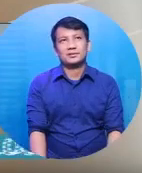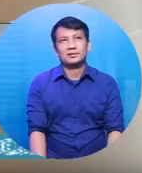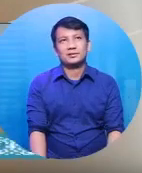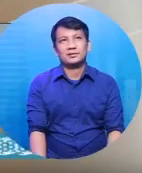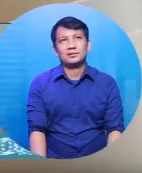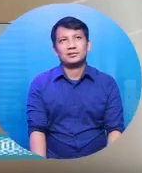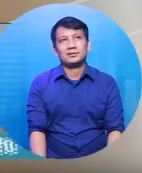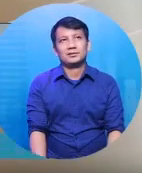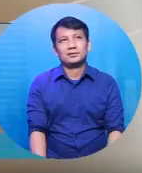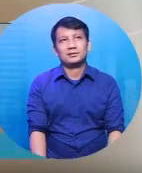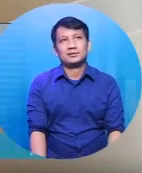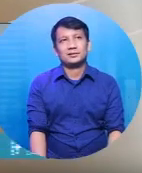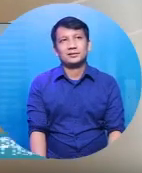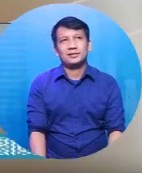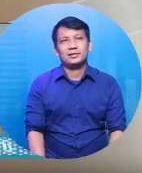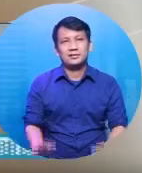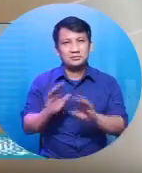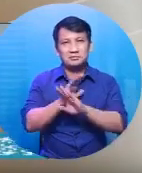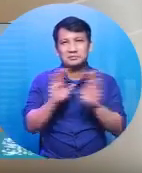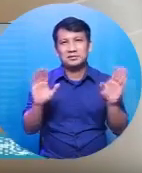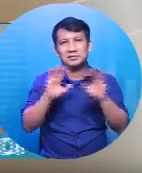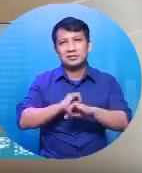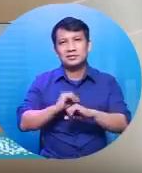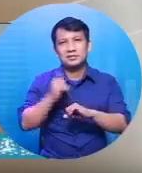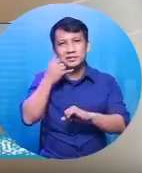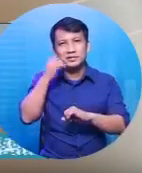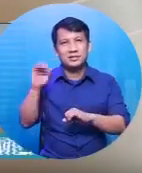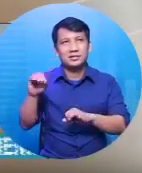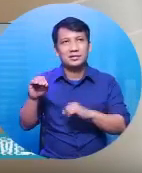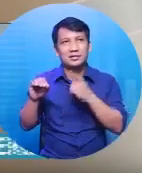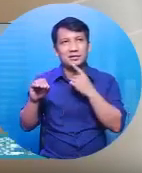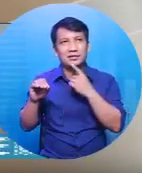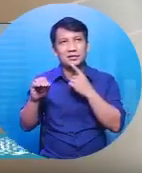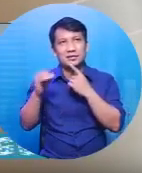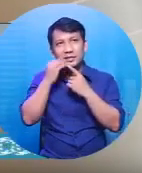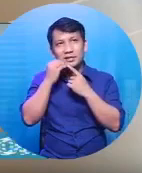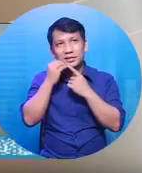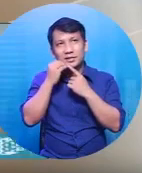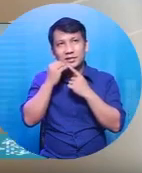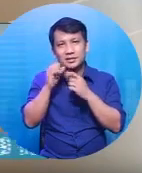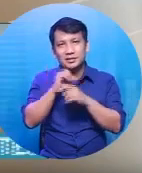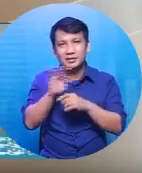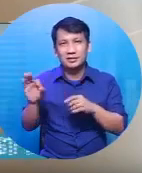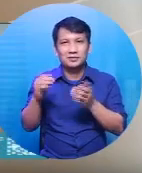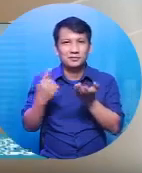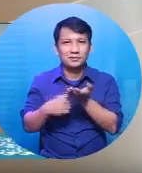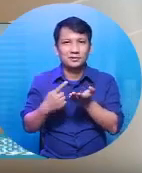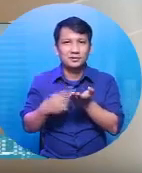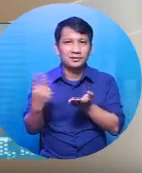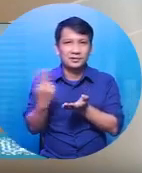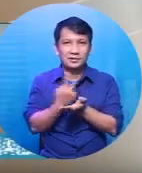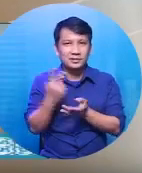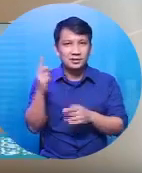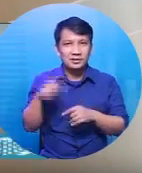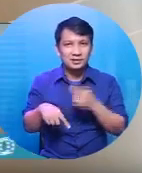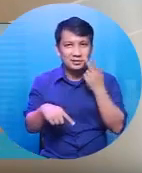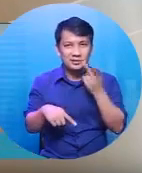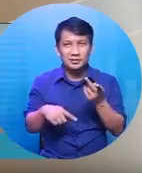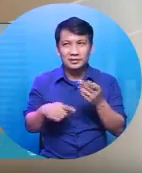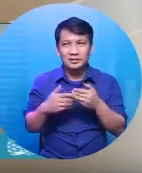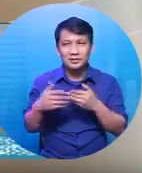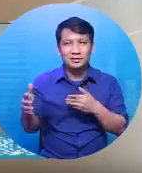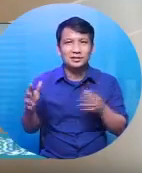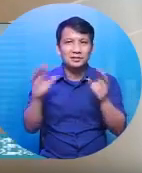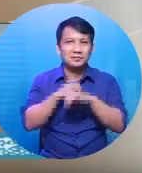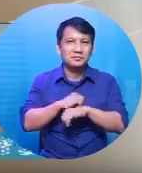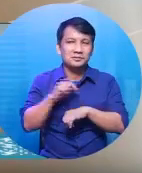dito. Hindi tayo matatapos dito. Nay, huwag mo na ibababa ang telepono. Off-air, pag-usapin ka ng dalawa, tingnan ko kung saan kayo makarating. Dahil